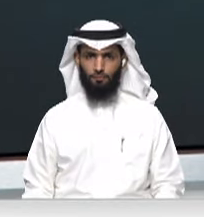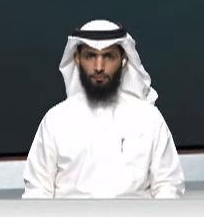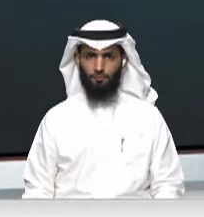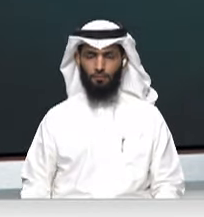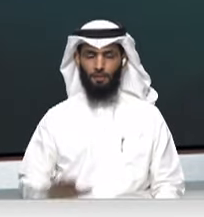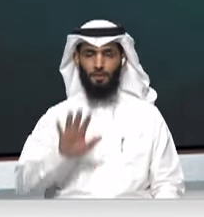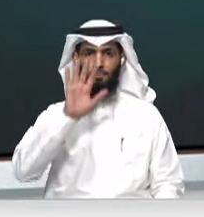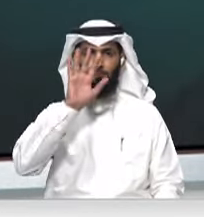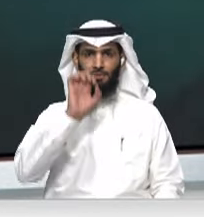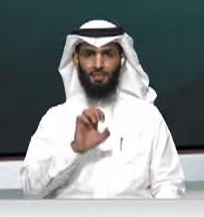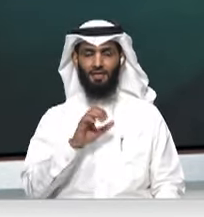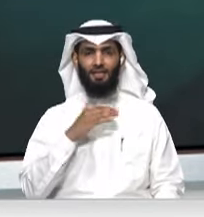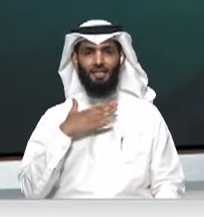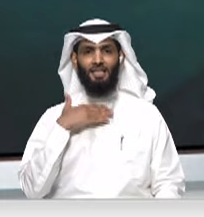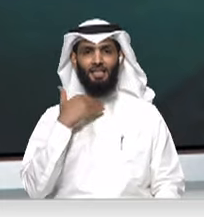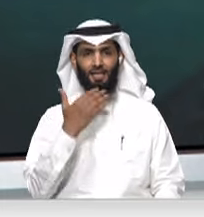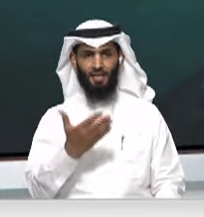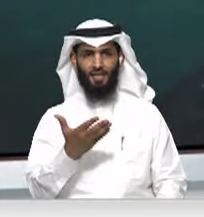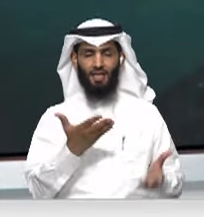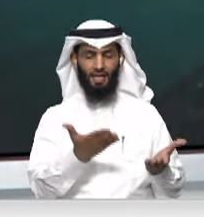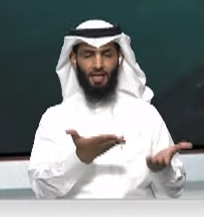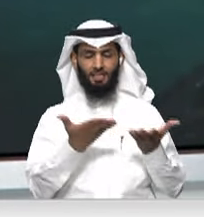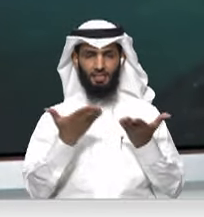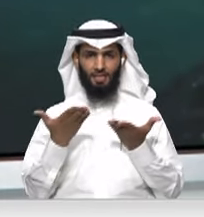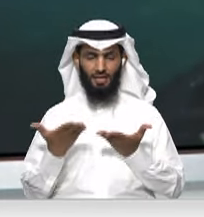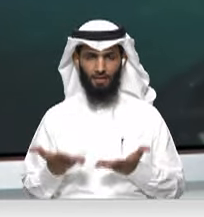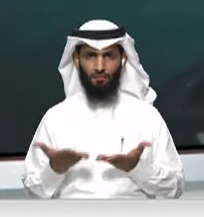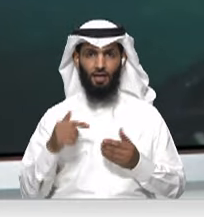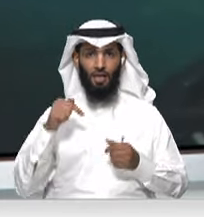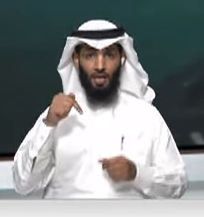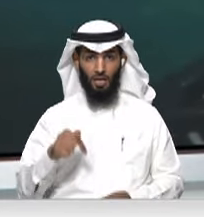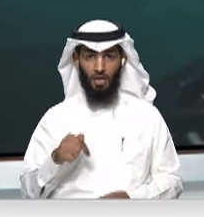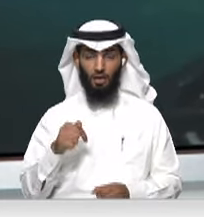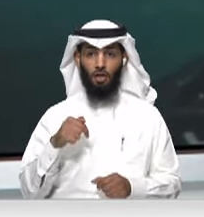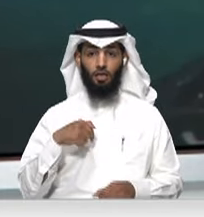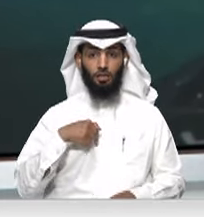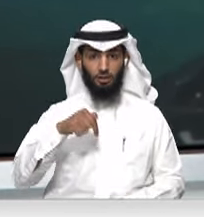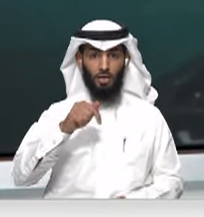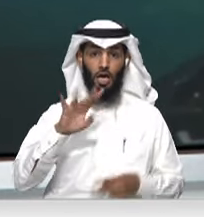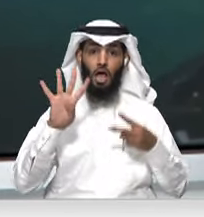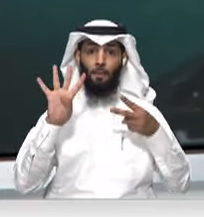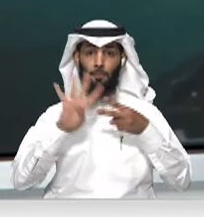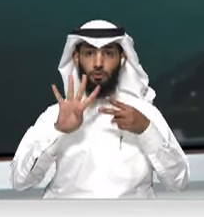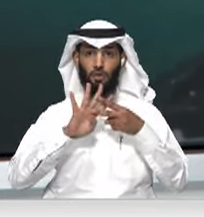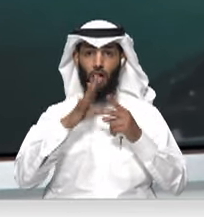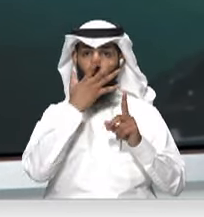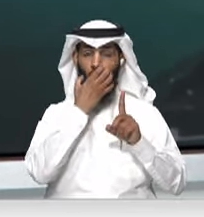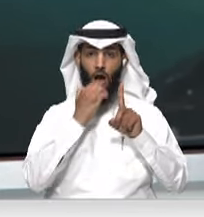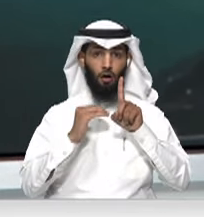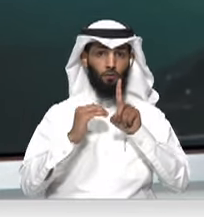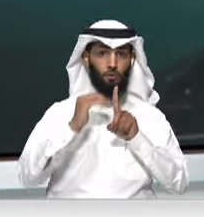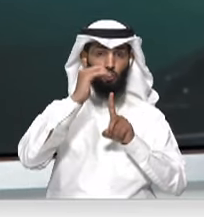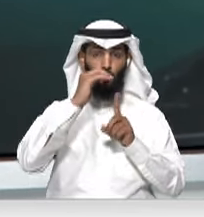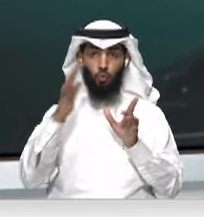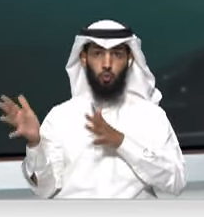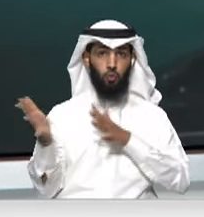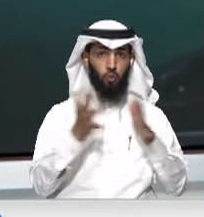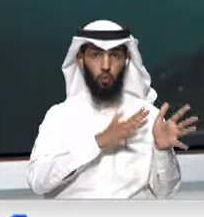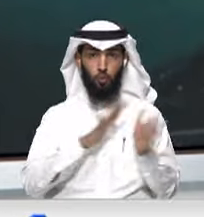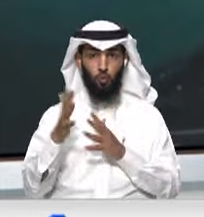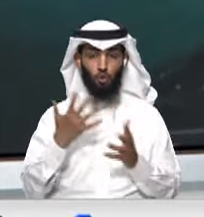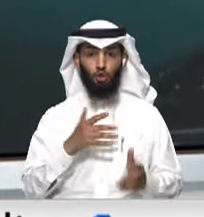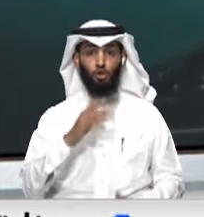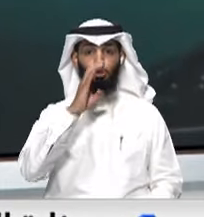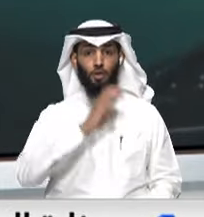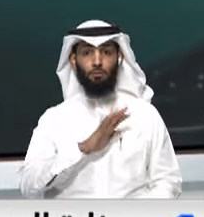مساء الخير مشاهدينا وحياكم الله بالنشره الجويه وحاله الطقس خلال 2 ساعه القادمه اجواء حاره ورطبه ورياح جنوبيه شرقيه الى